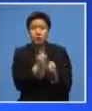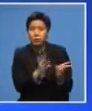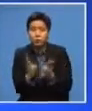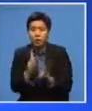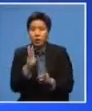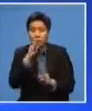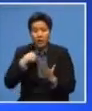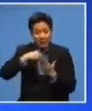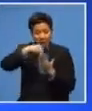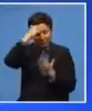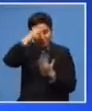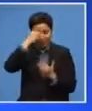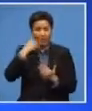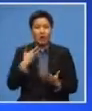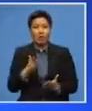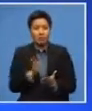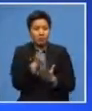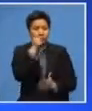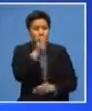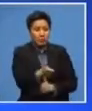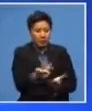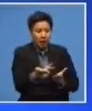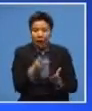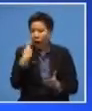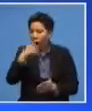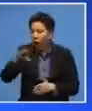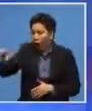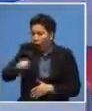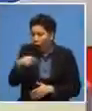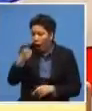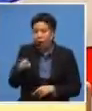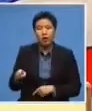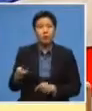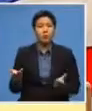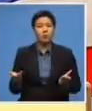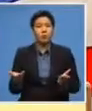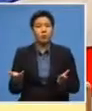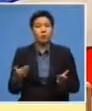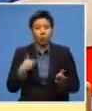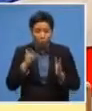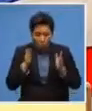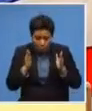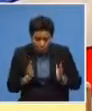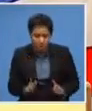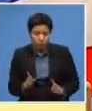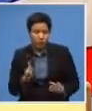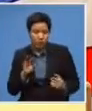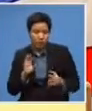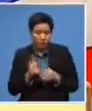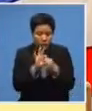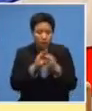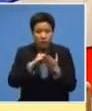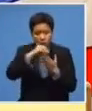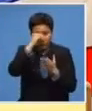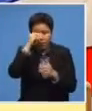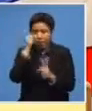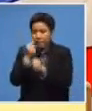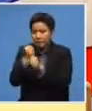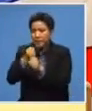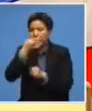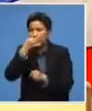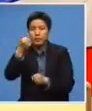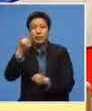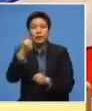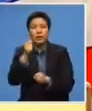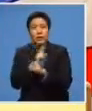อ้ที่เขาเรียนมาเขาจบมาไม่จ้างไปจ้างใครก็ไม่รู้มามันจะได้คนจะได้เข้าสู่ระบบการศึกษามากขึ้นเพราะมีงานทำ